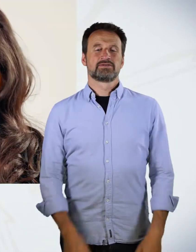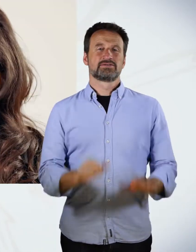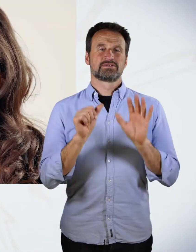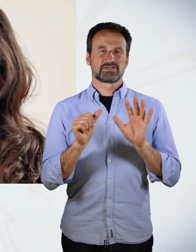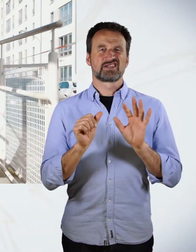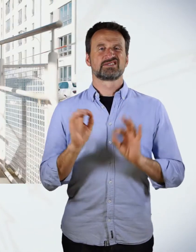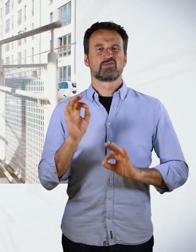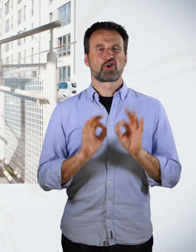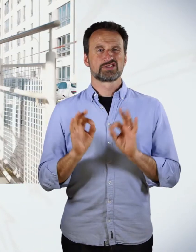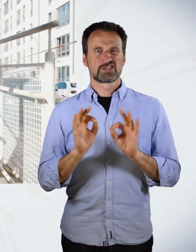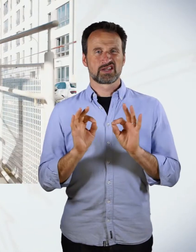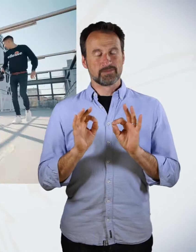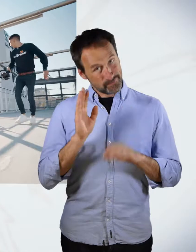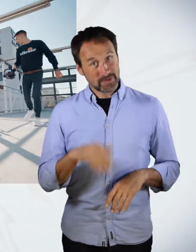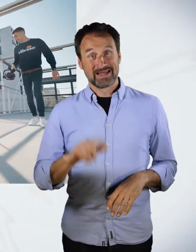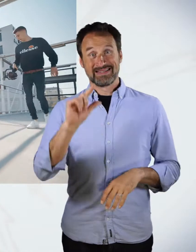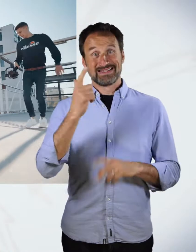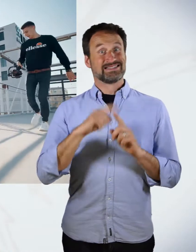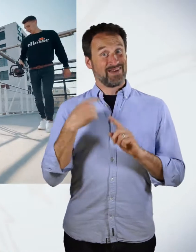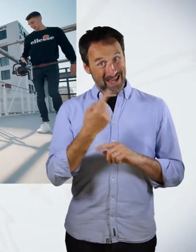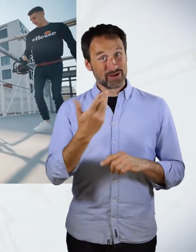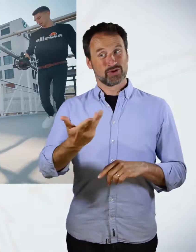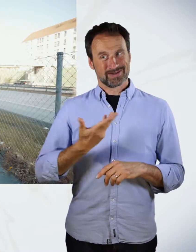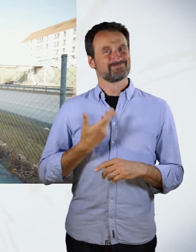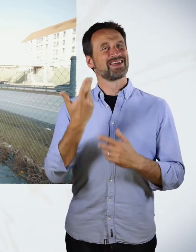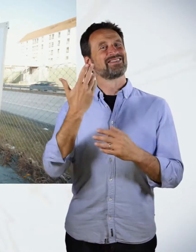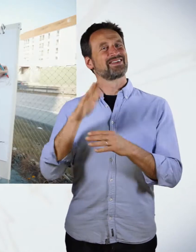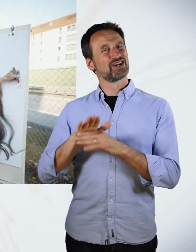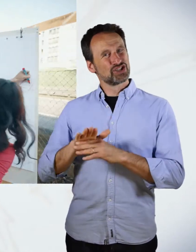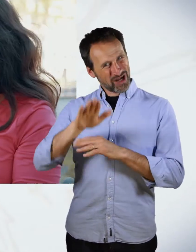der zweiten Runde habe ich dann die Steigung bekommen.